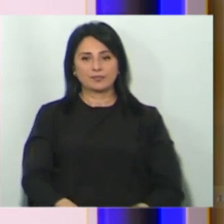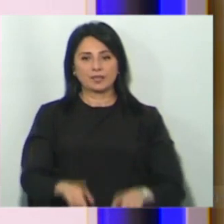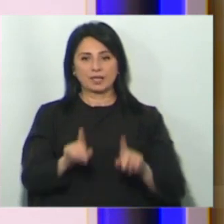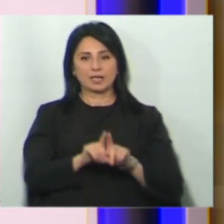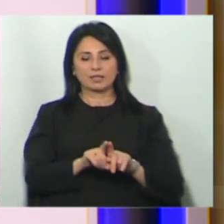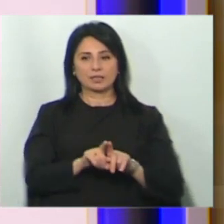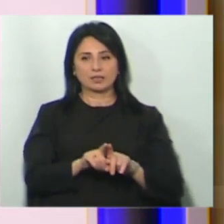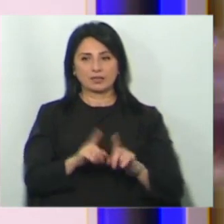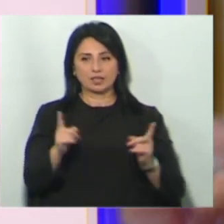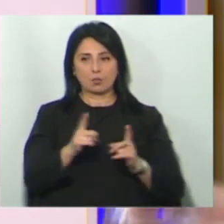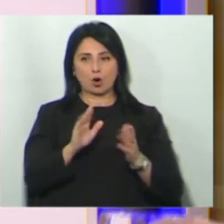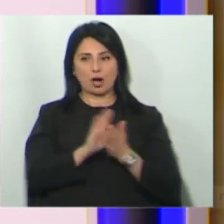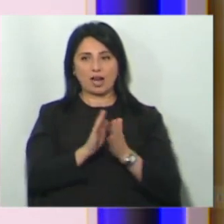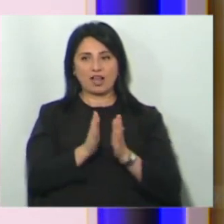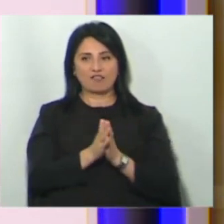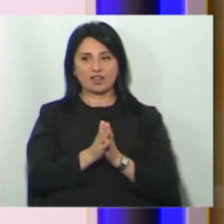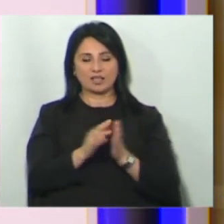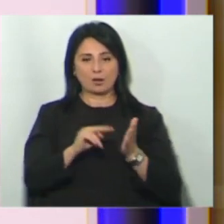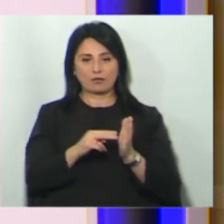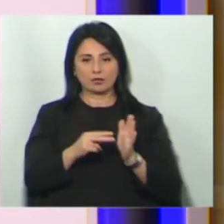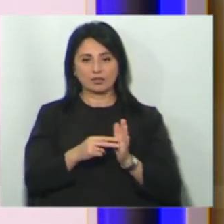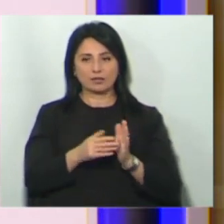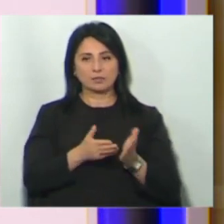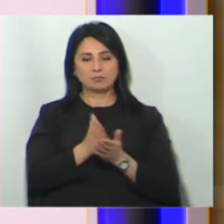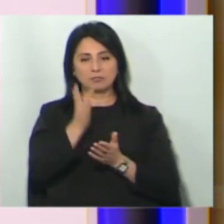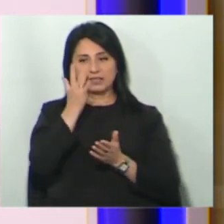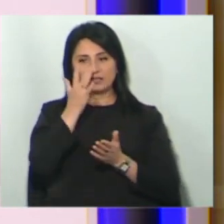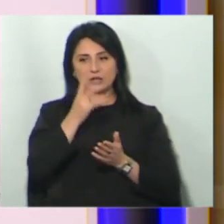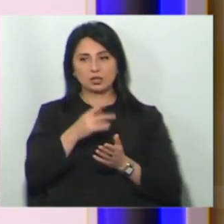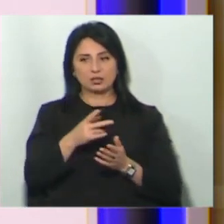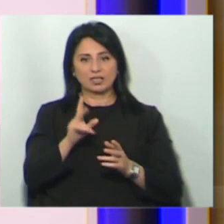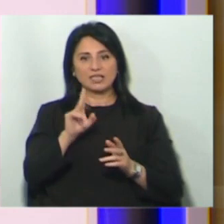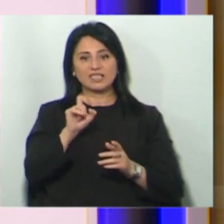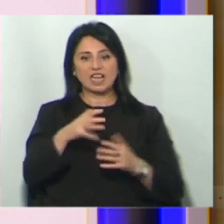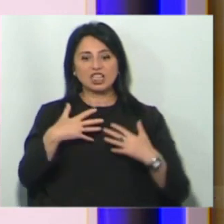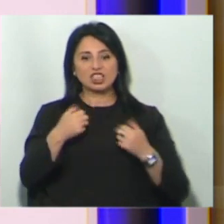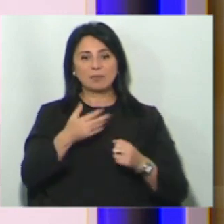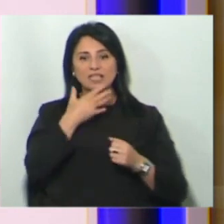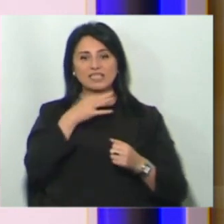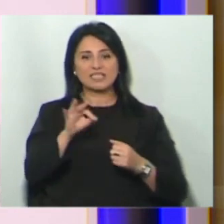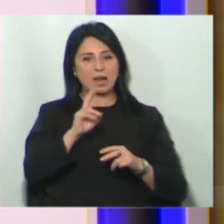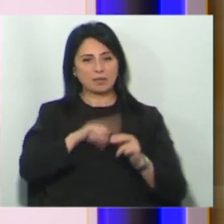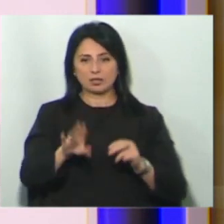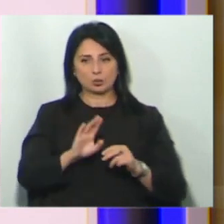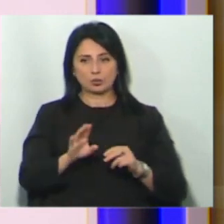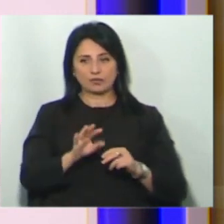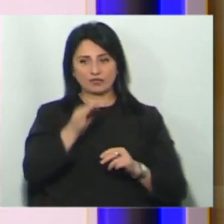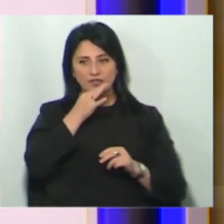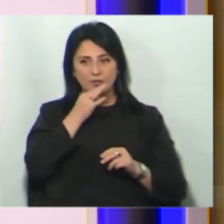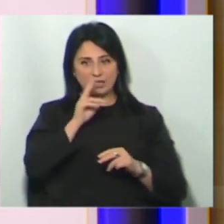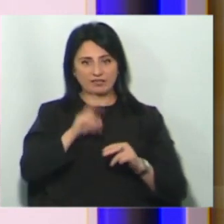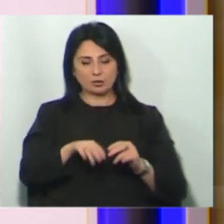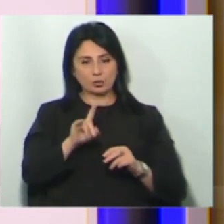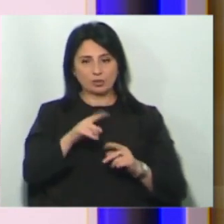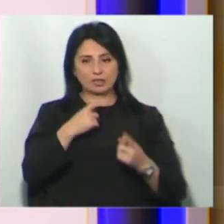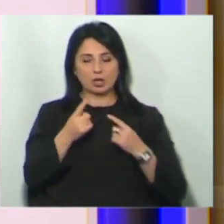ასეთ მოკლევადიან ამოცანებს და მიზნებს უშევწირავთ ჯანმრთელობას და სილამაზეს და ვიდრე